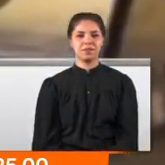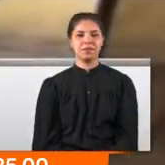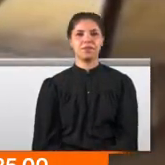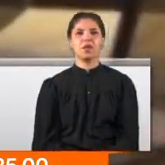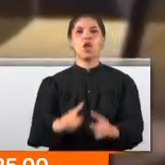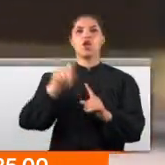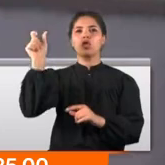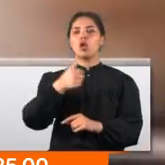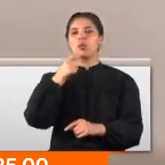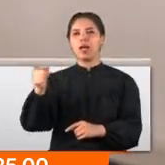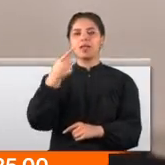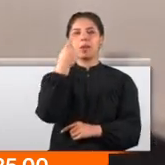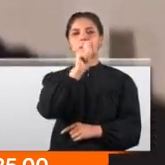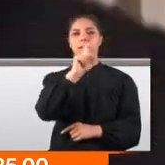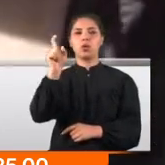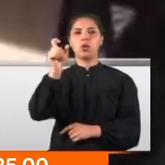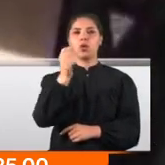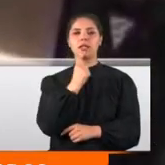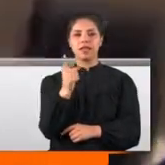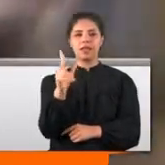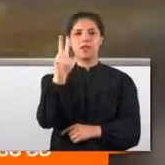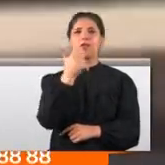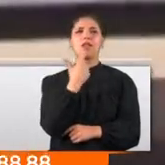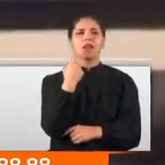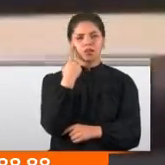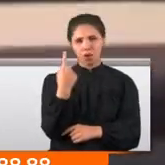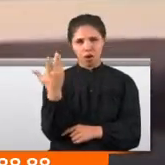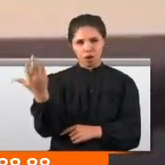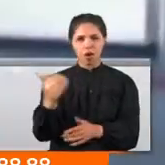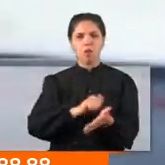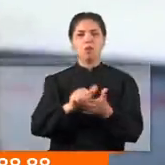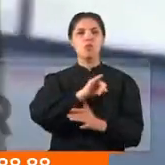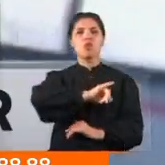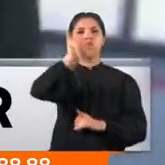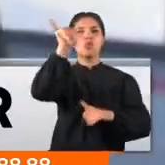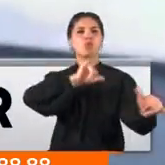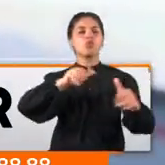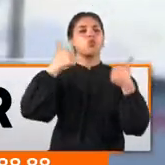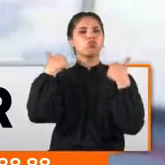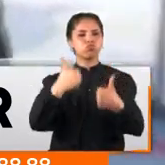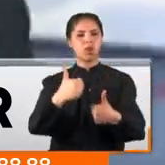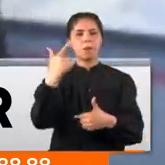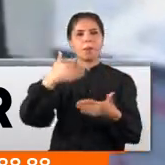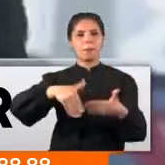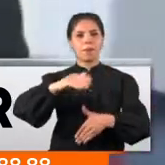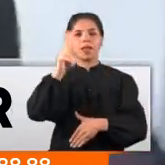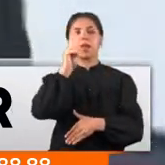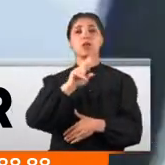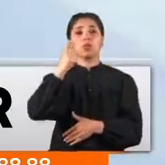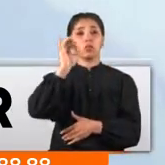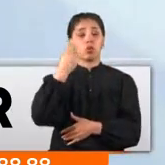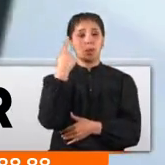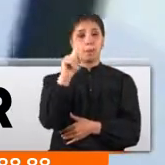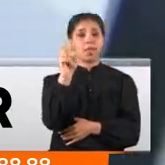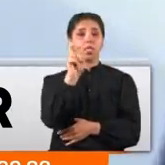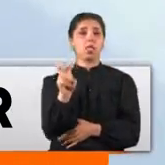Tom Stucker 1990'da yani daha 36 yaşındayken tüm uçuşlarda geçerli bir bilete tam 290